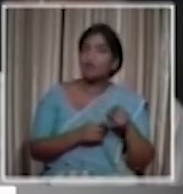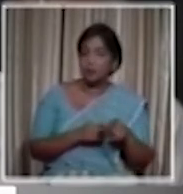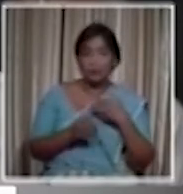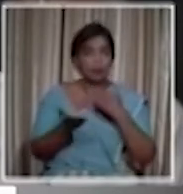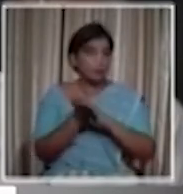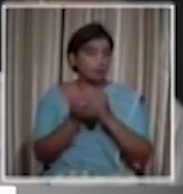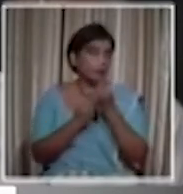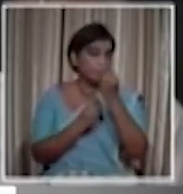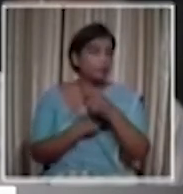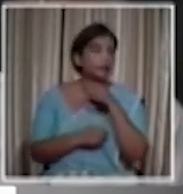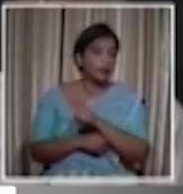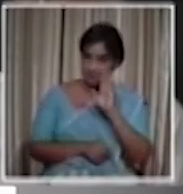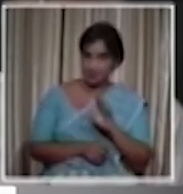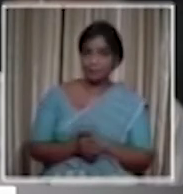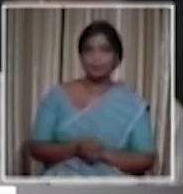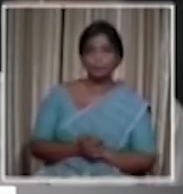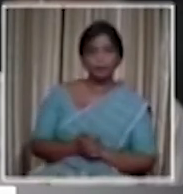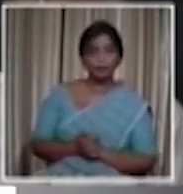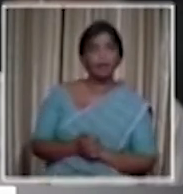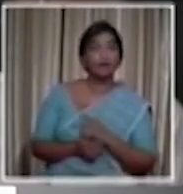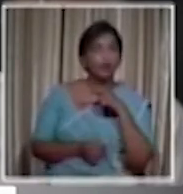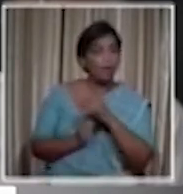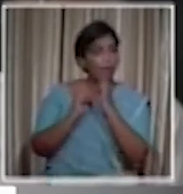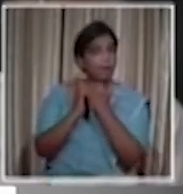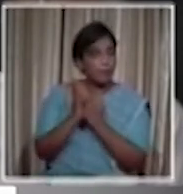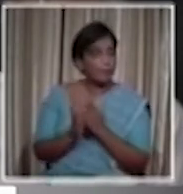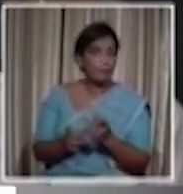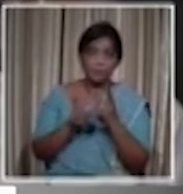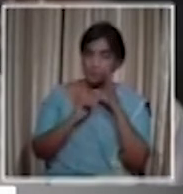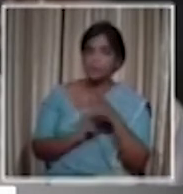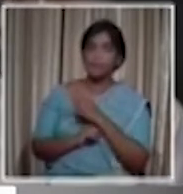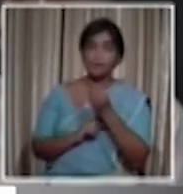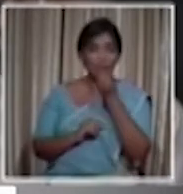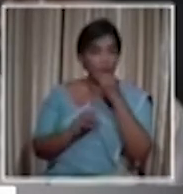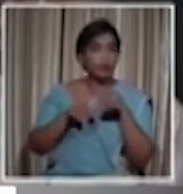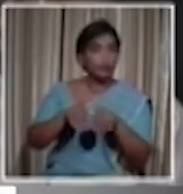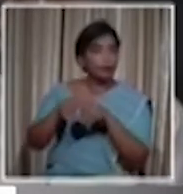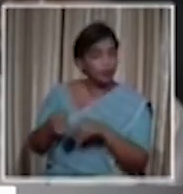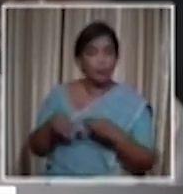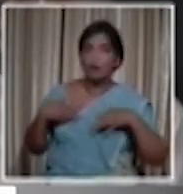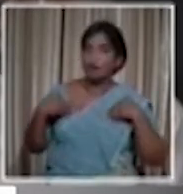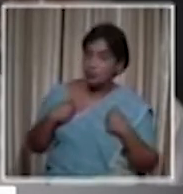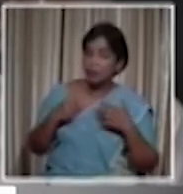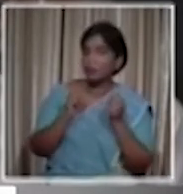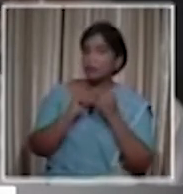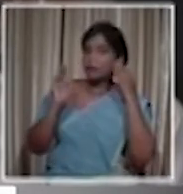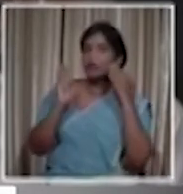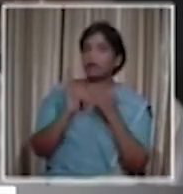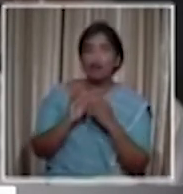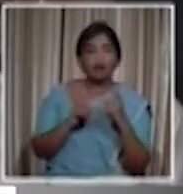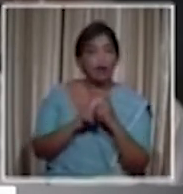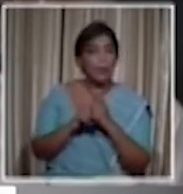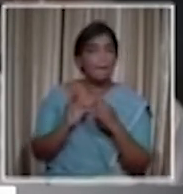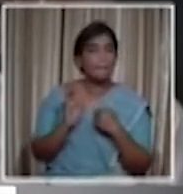වෙන ලෙසයි ඔවුන්ගේ ඉල්ලීම කරන්නේ. ඔවුන් මේ වැඩපිළිවෙල ඔස්සේ ආහාර කෘෂිකර්ම සහ සෞඛ්‍ය ශාස්ත්‍රයේ වෙනුවෙන් ඩොලර්